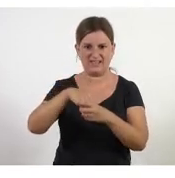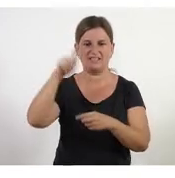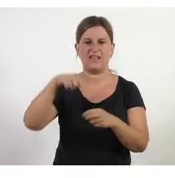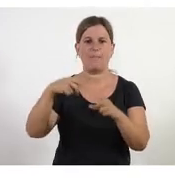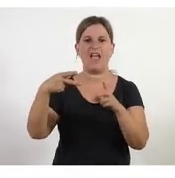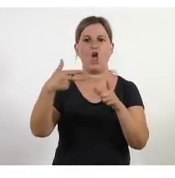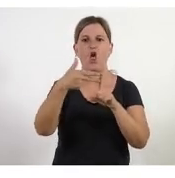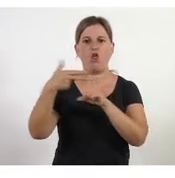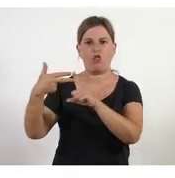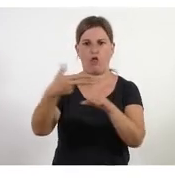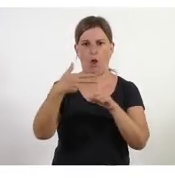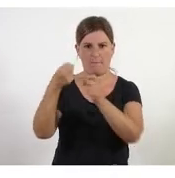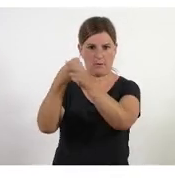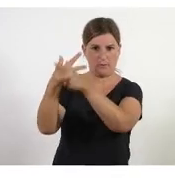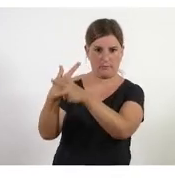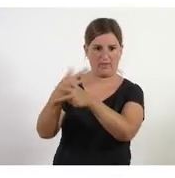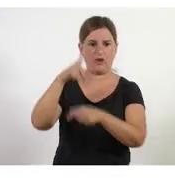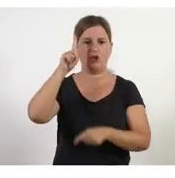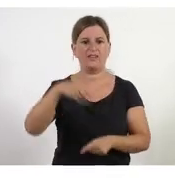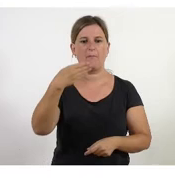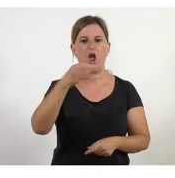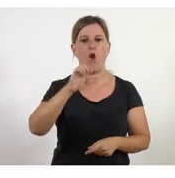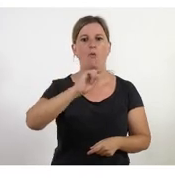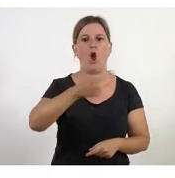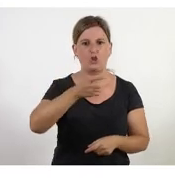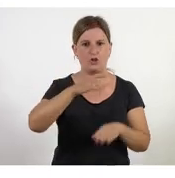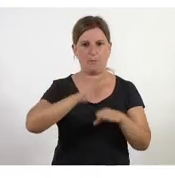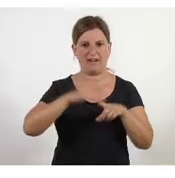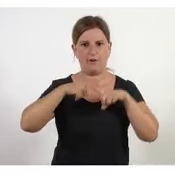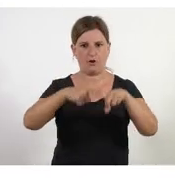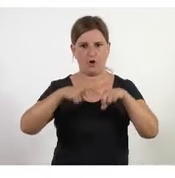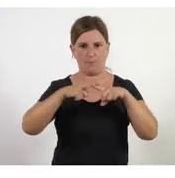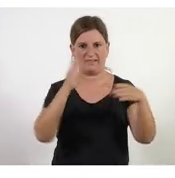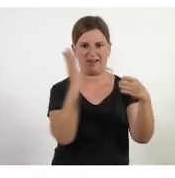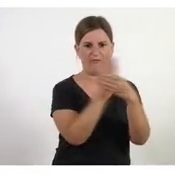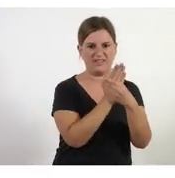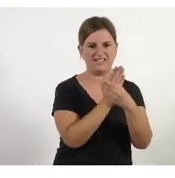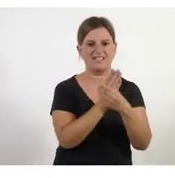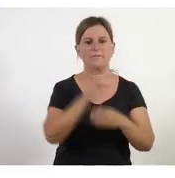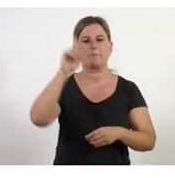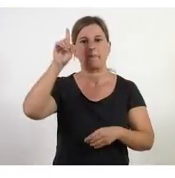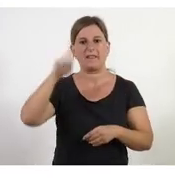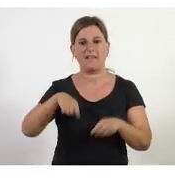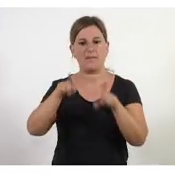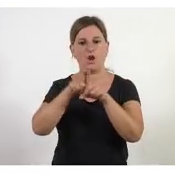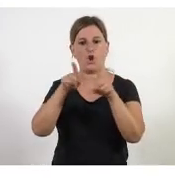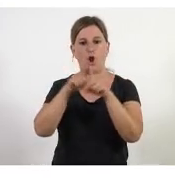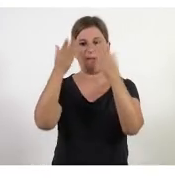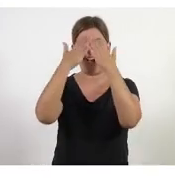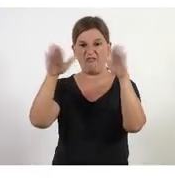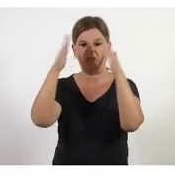videoconferències, Box pel tema de compartició de fitxers i WordPress de Facebook, que és una xarxa